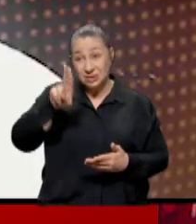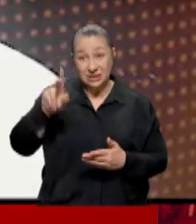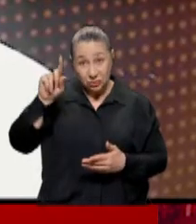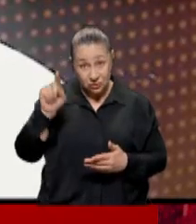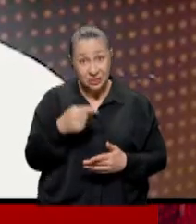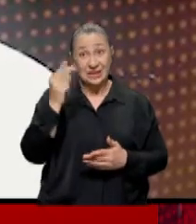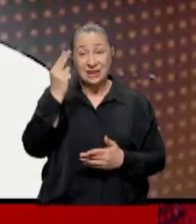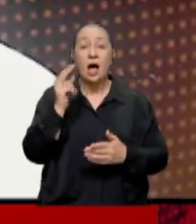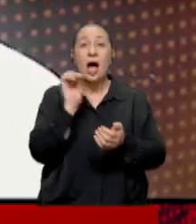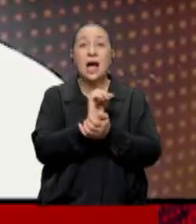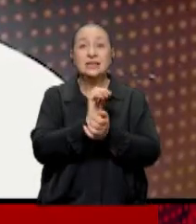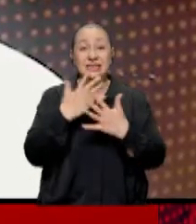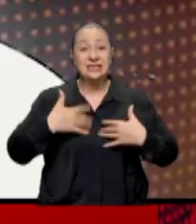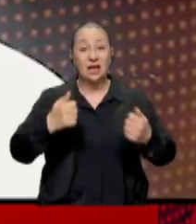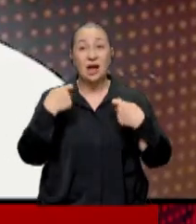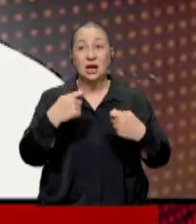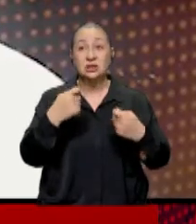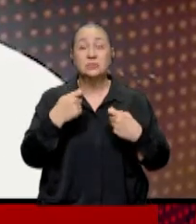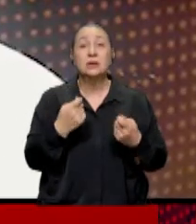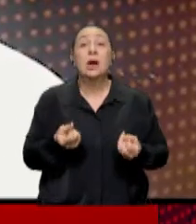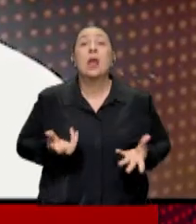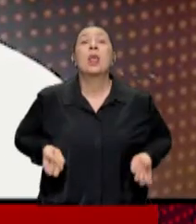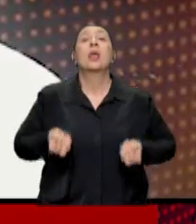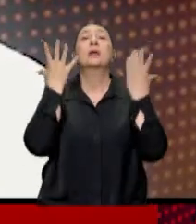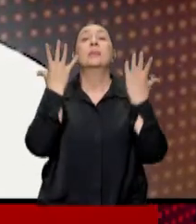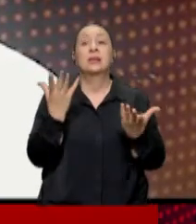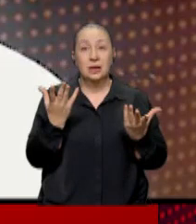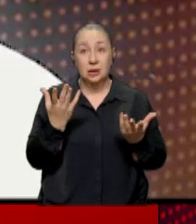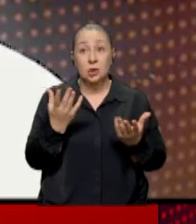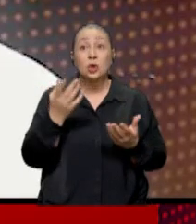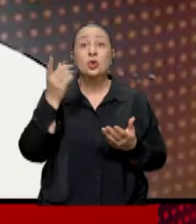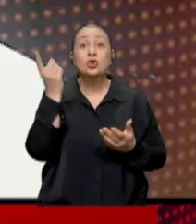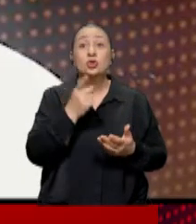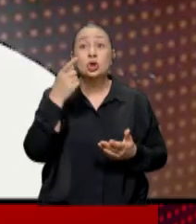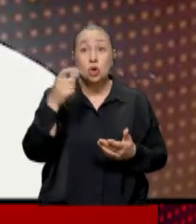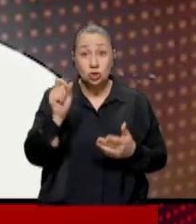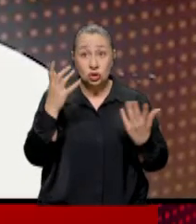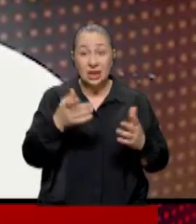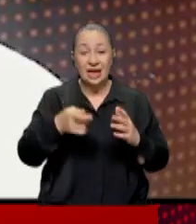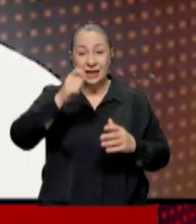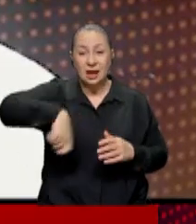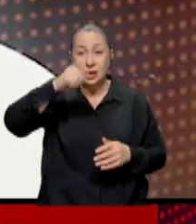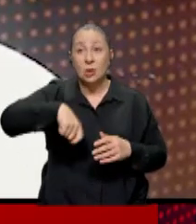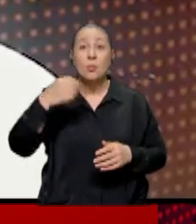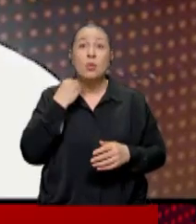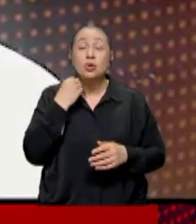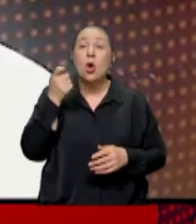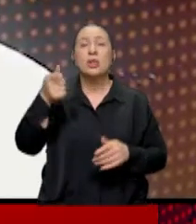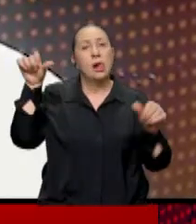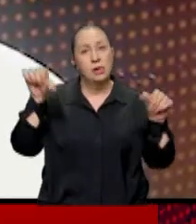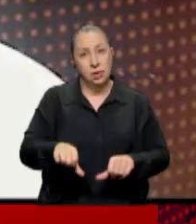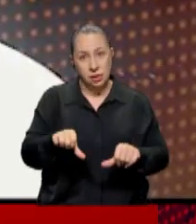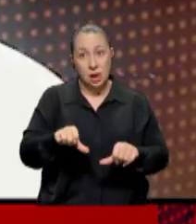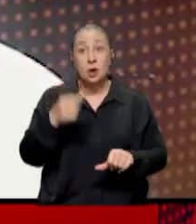%77.7'sinin ailesinin sağlık harcamalarını de karşılamakta zorlandığını, %90'ının kredi kartı borcunu ödemekte